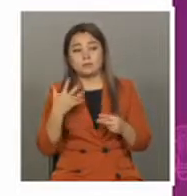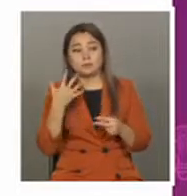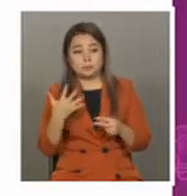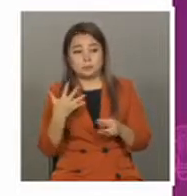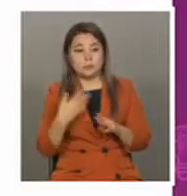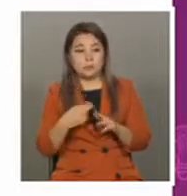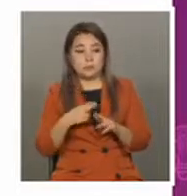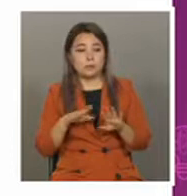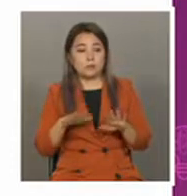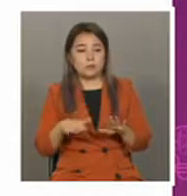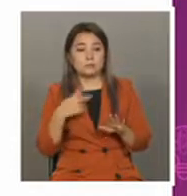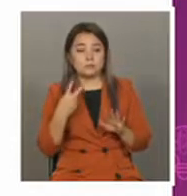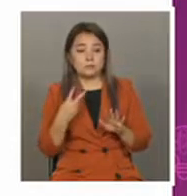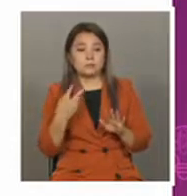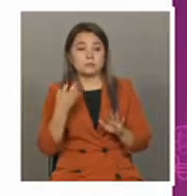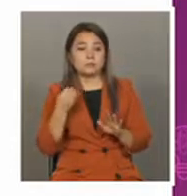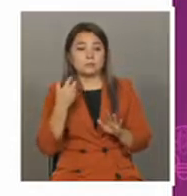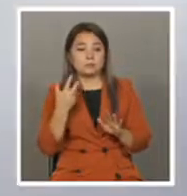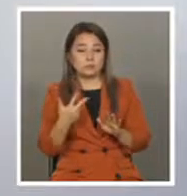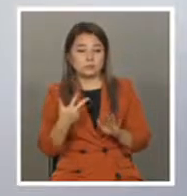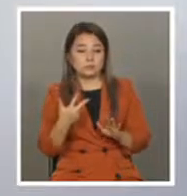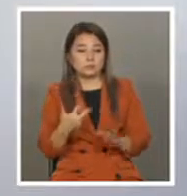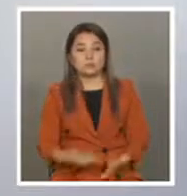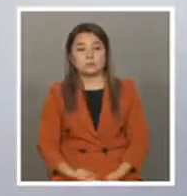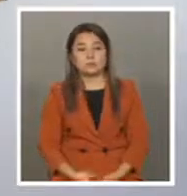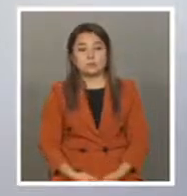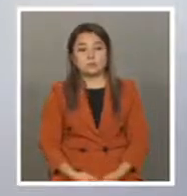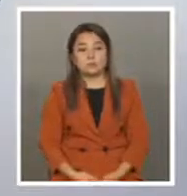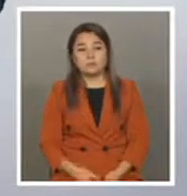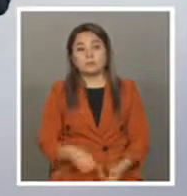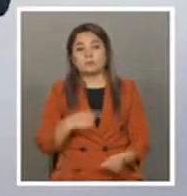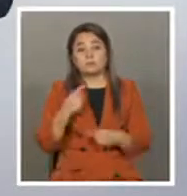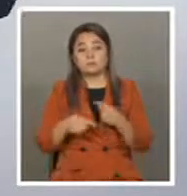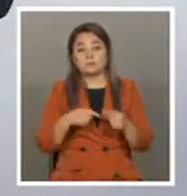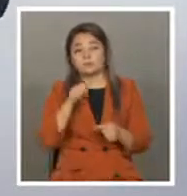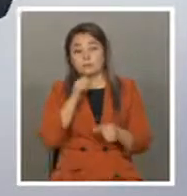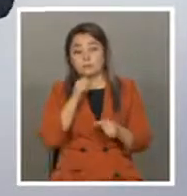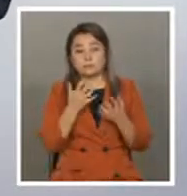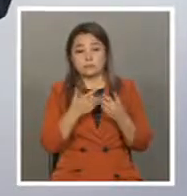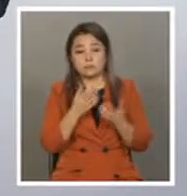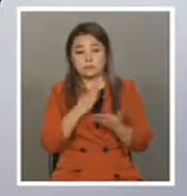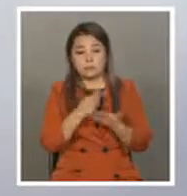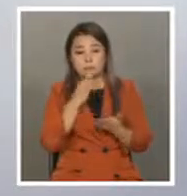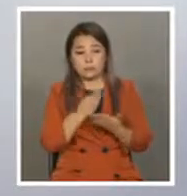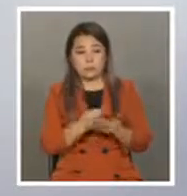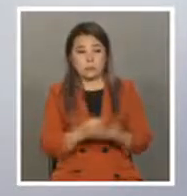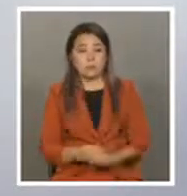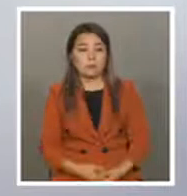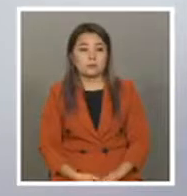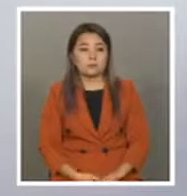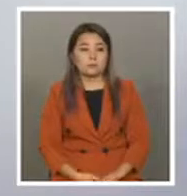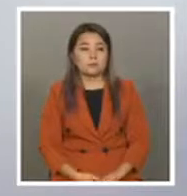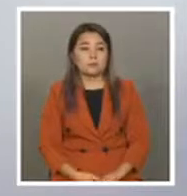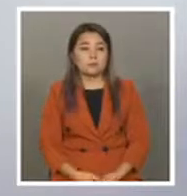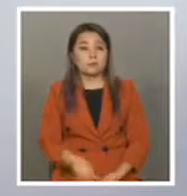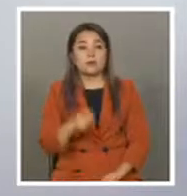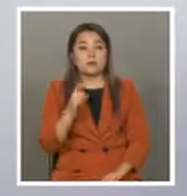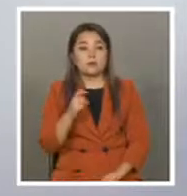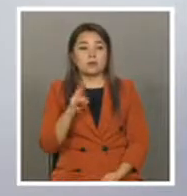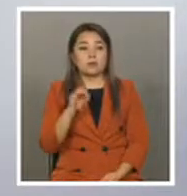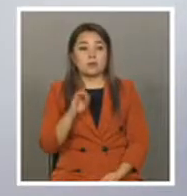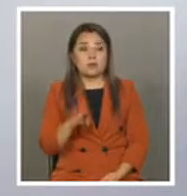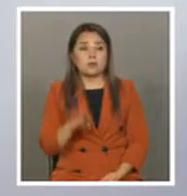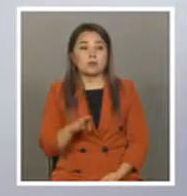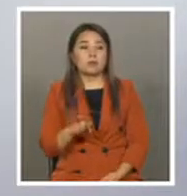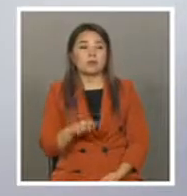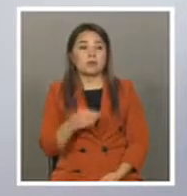теңдеуіміздің түбірлері 2 және 3. Ал енді келесі келтірілген квадрат теңдеуді шығарып көрейік. X квадрат қосылған 7x қосылған